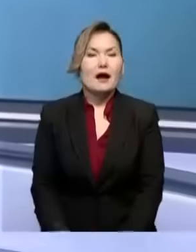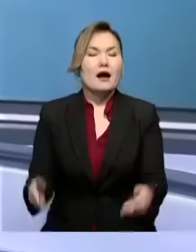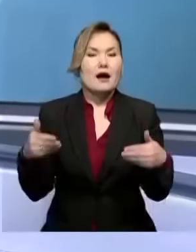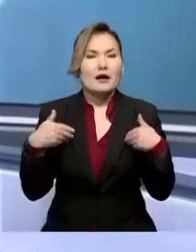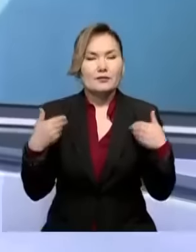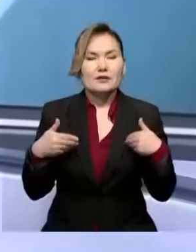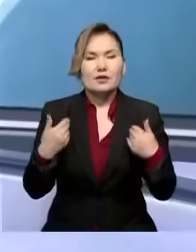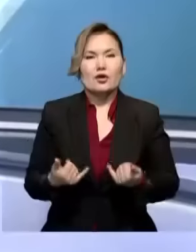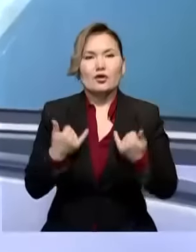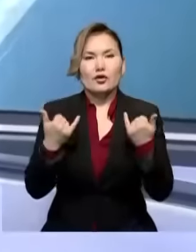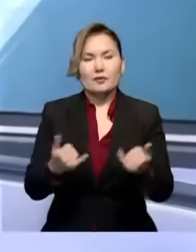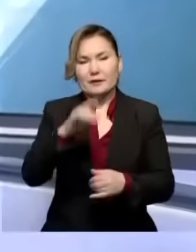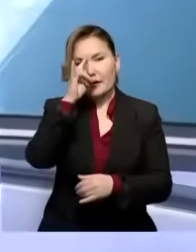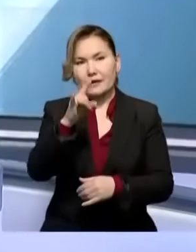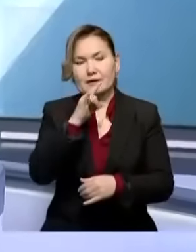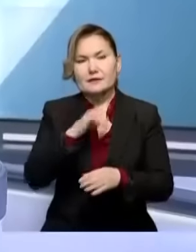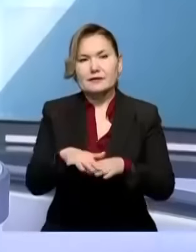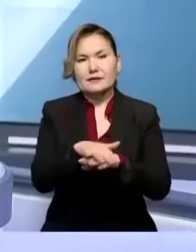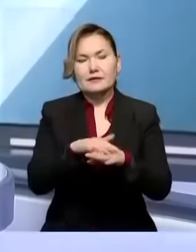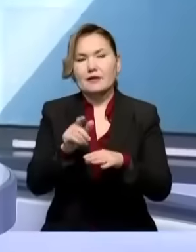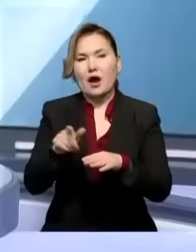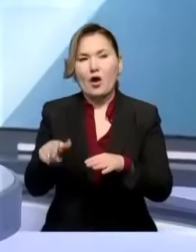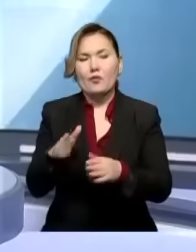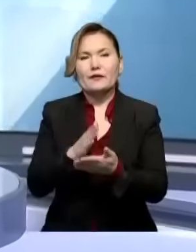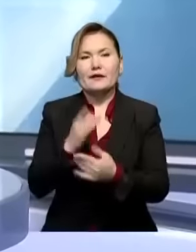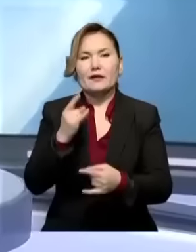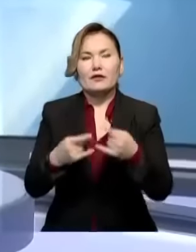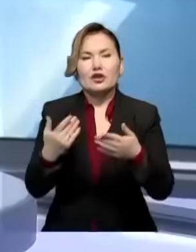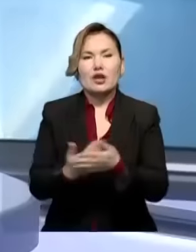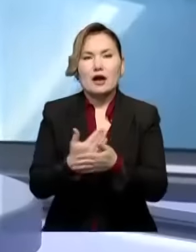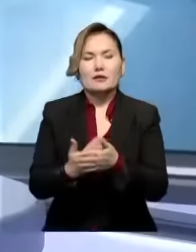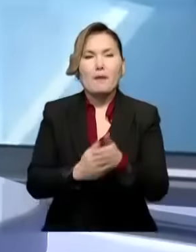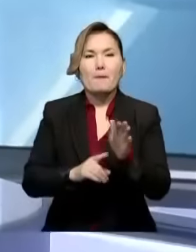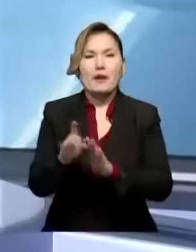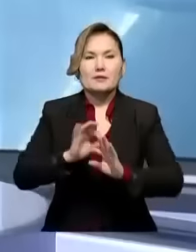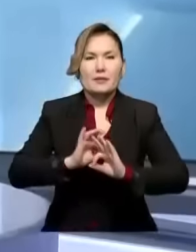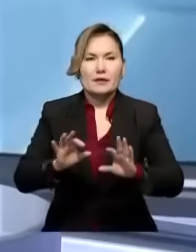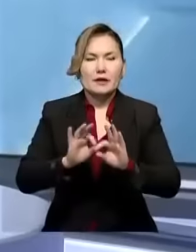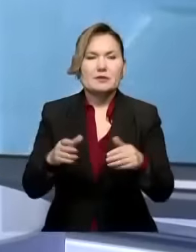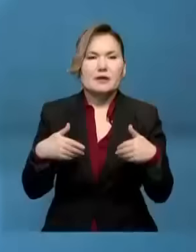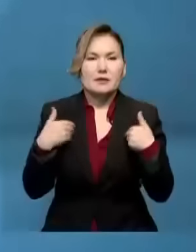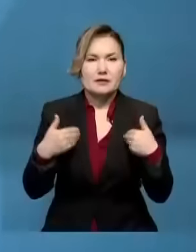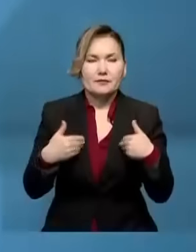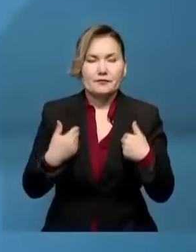Еліміздің басты ақпараттық арнасы өз жұмысын жалғастырады. Жарияшы Дастан Мүрсәлім, Рудодормада Самал Жантемір.